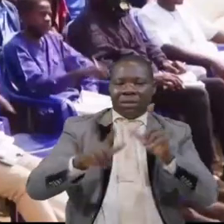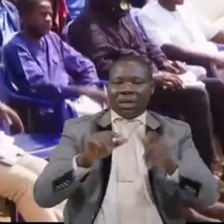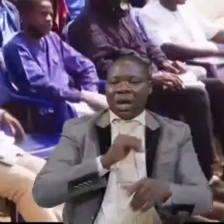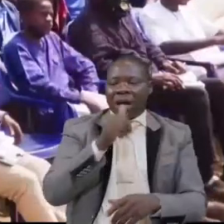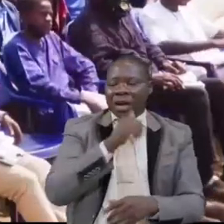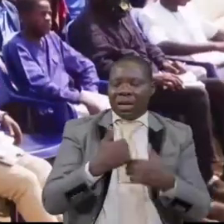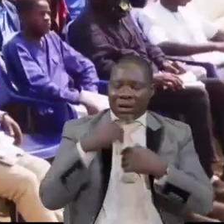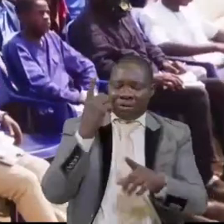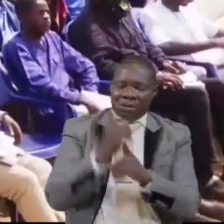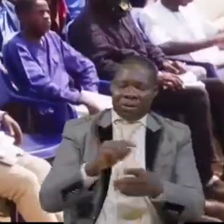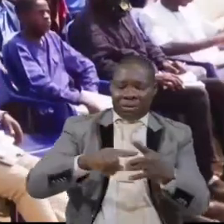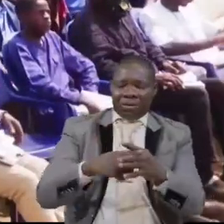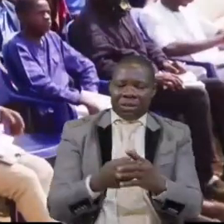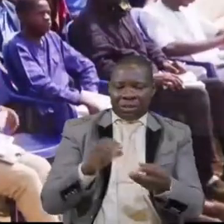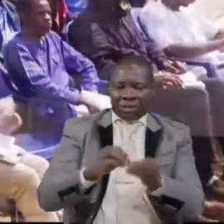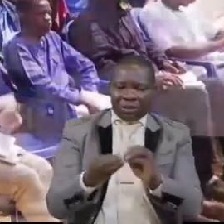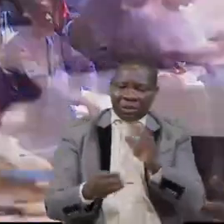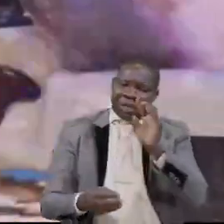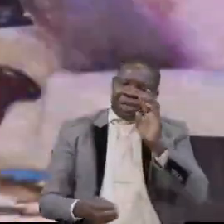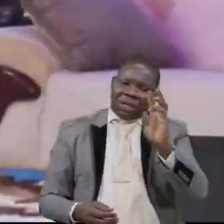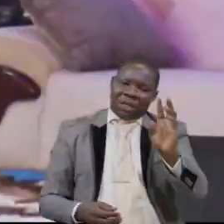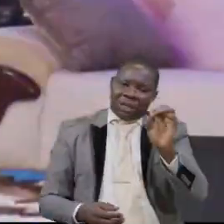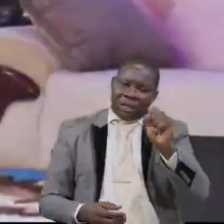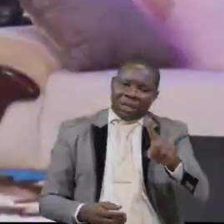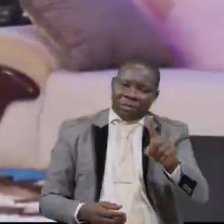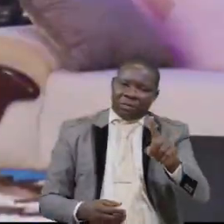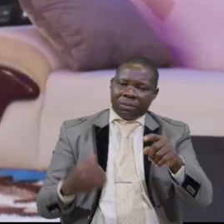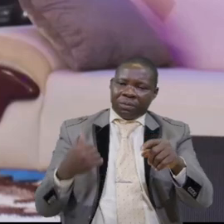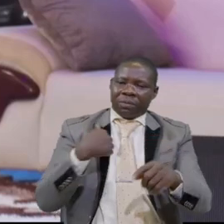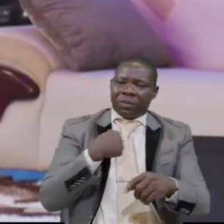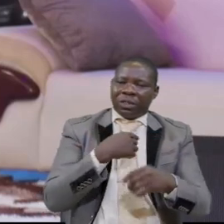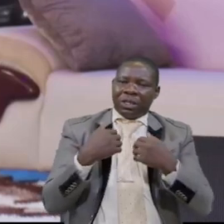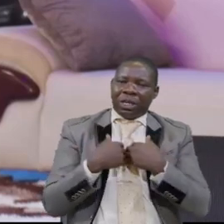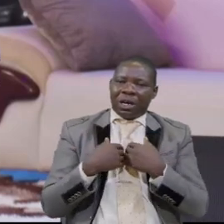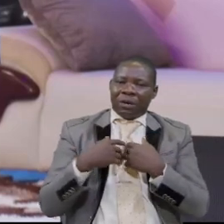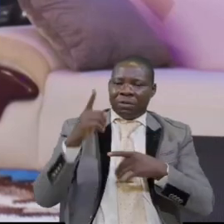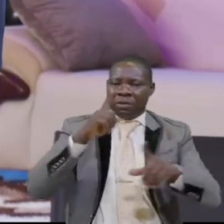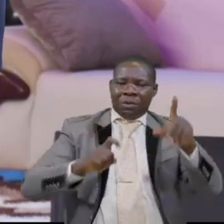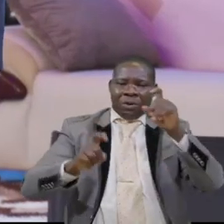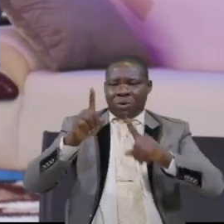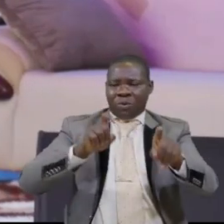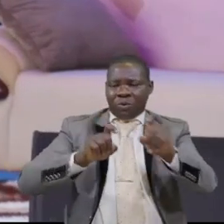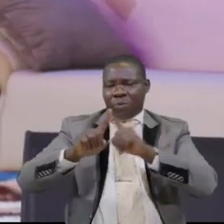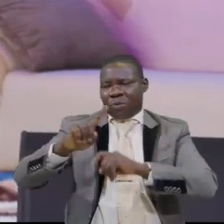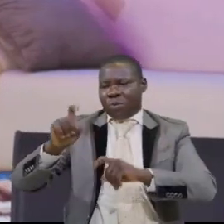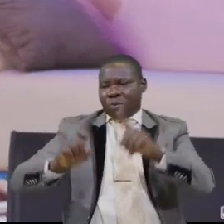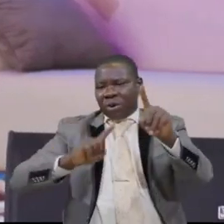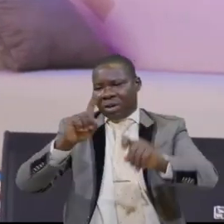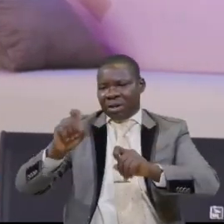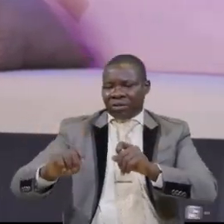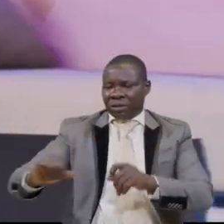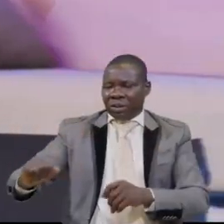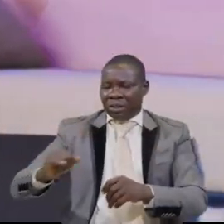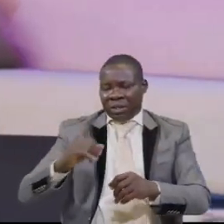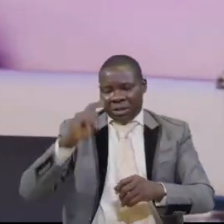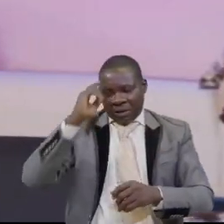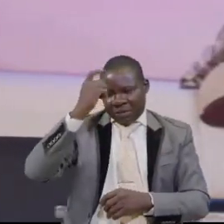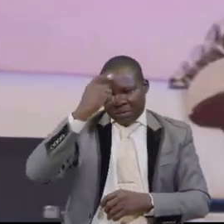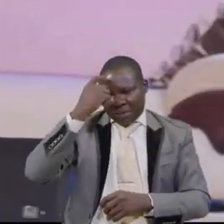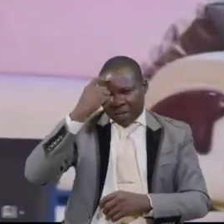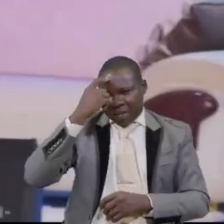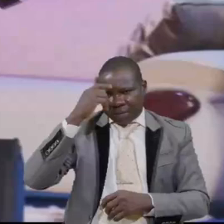11è il avait une pensée inquisitriste après que Dieu lui ait montré la vision dans le chapitre